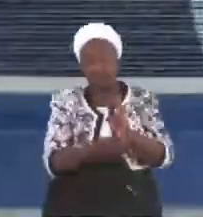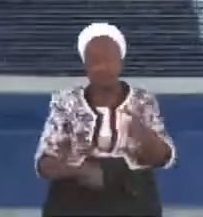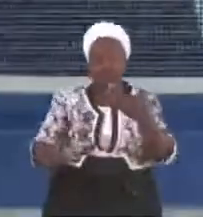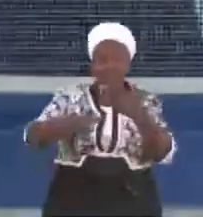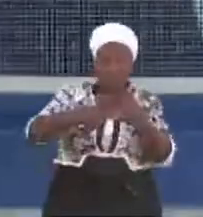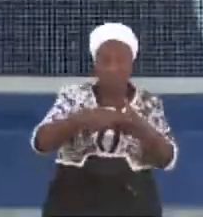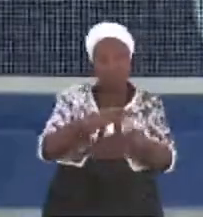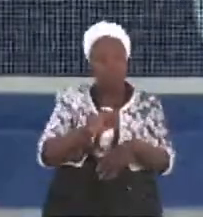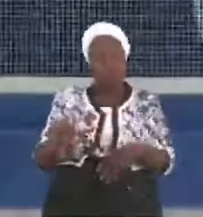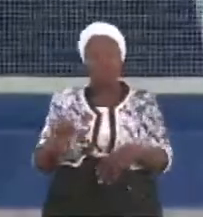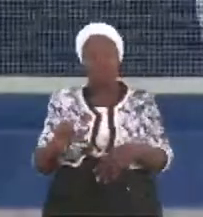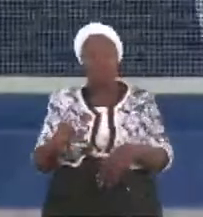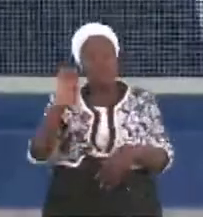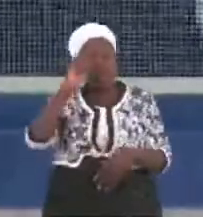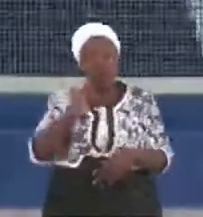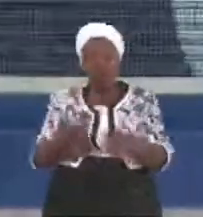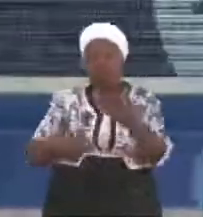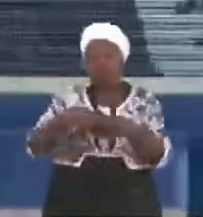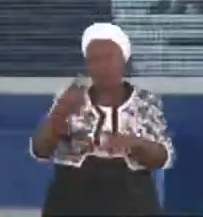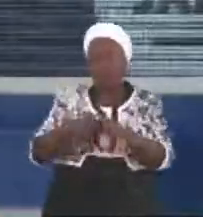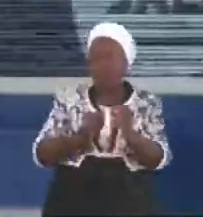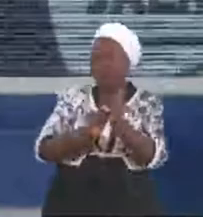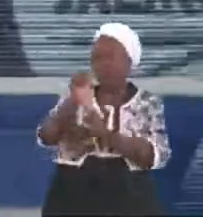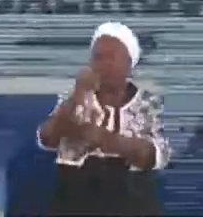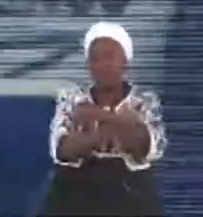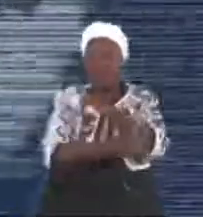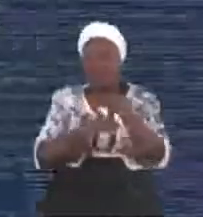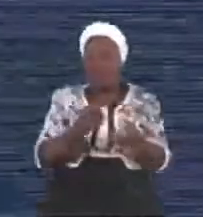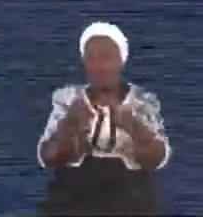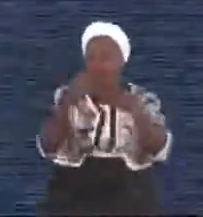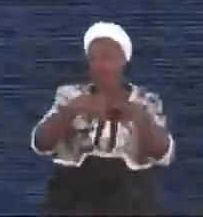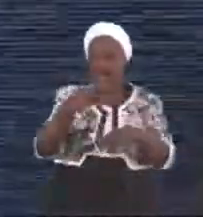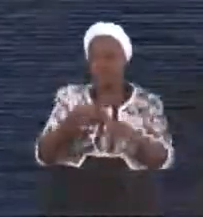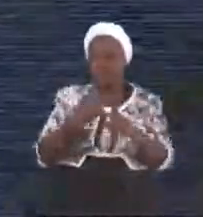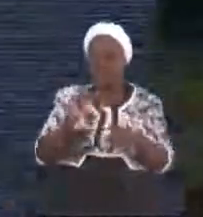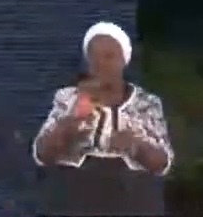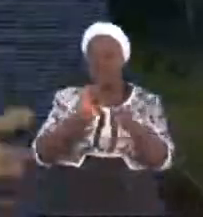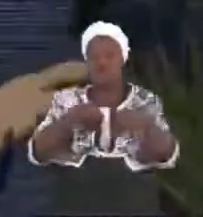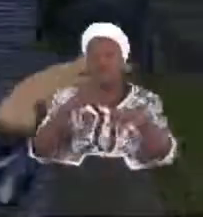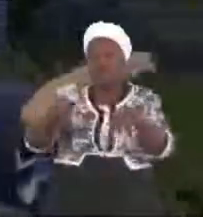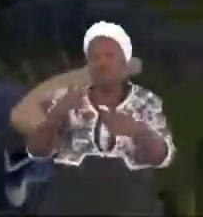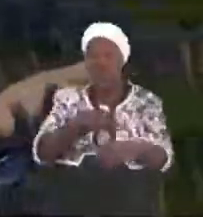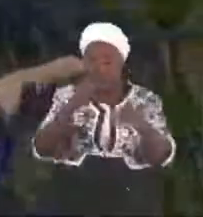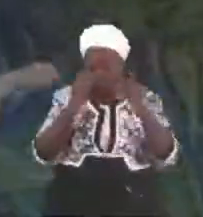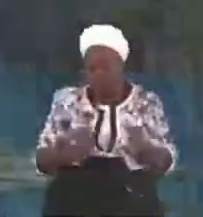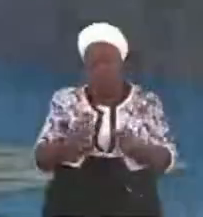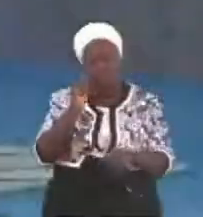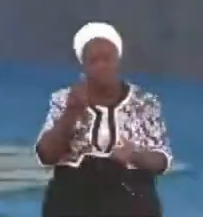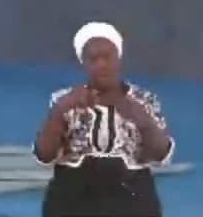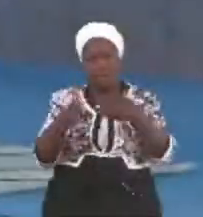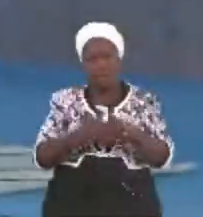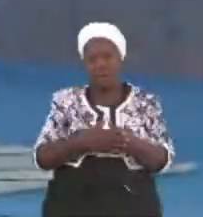la réception des rapatriés pénitents. Ils étaient éloignés, partis. Et immédiatement